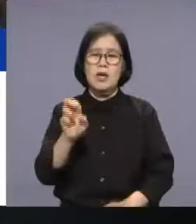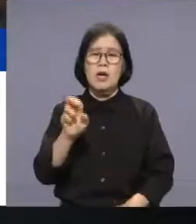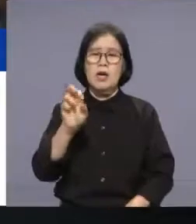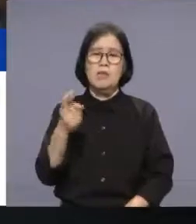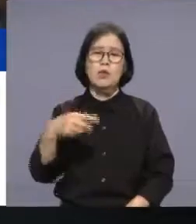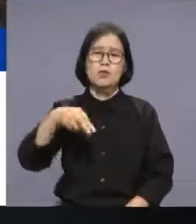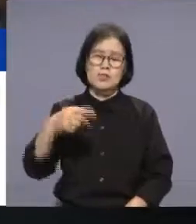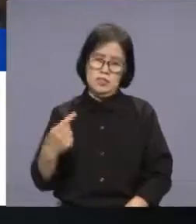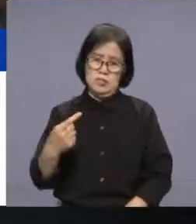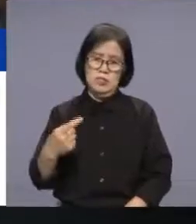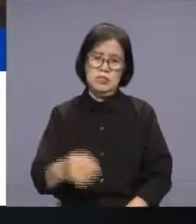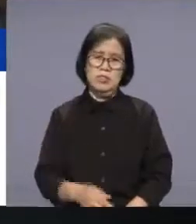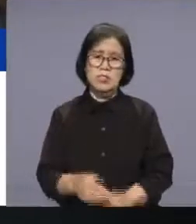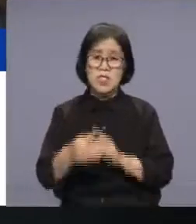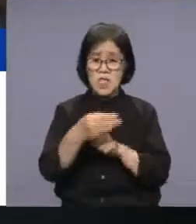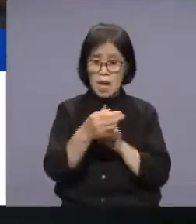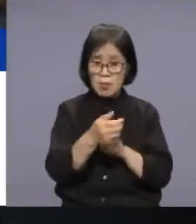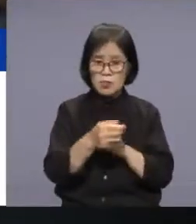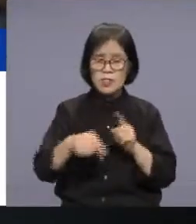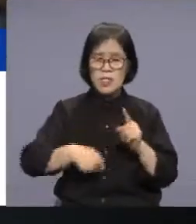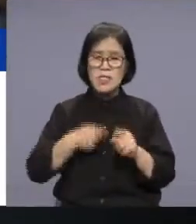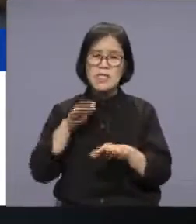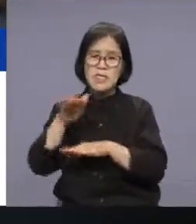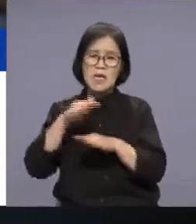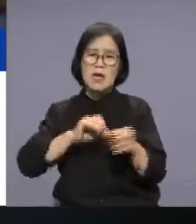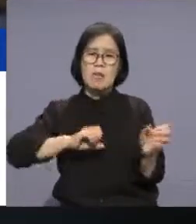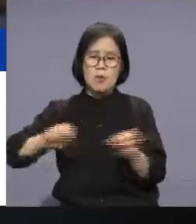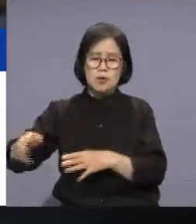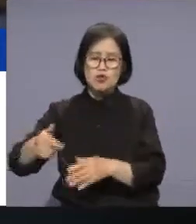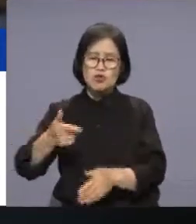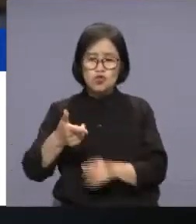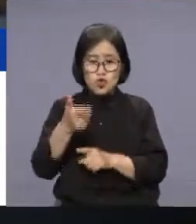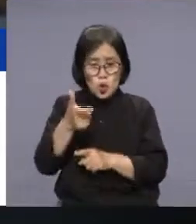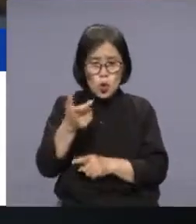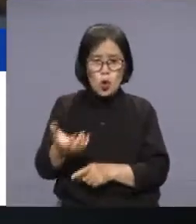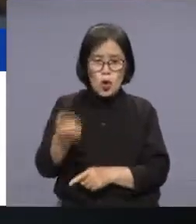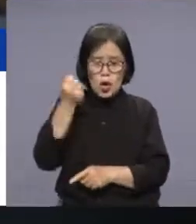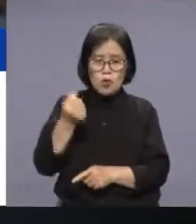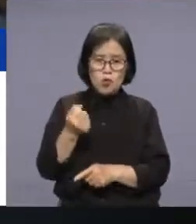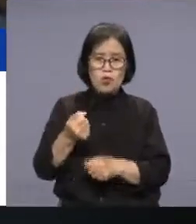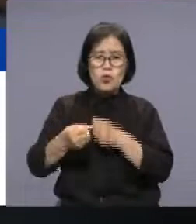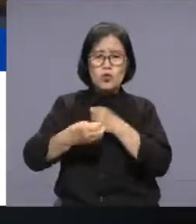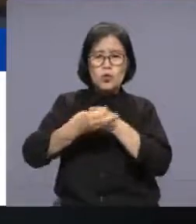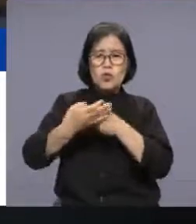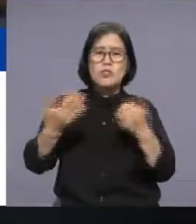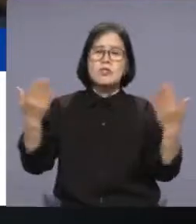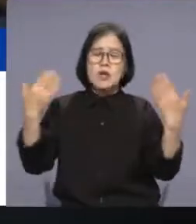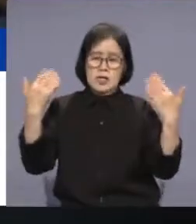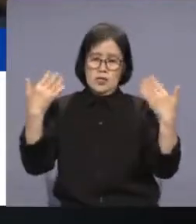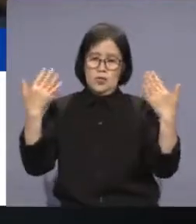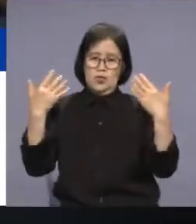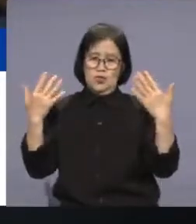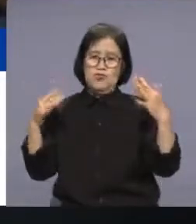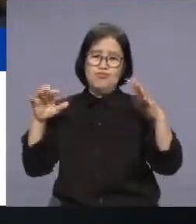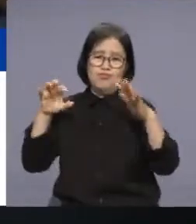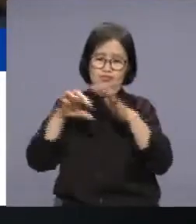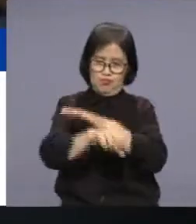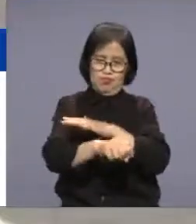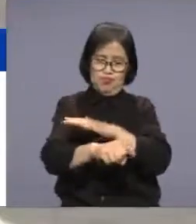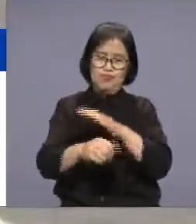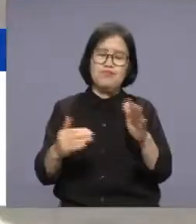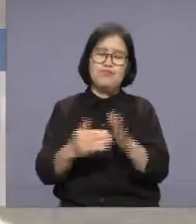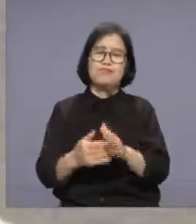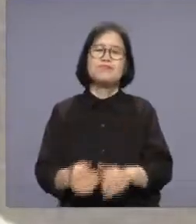Uvalde. It's believed that he abandoned his vehicle and entered into the Robb Elementary School in Uvalde with a handgun